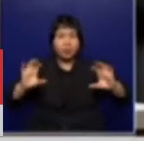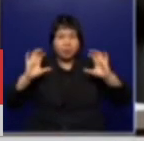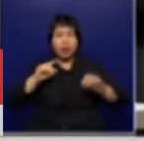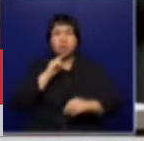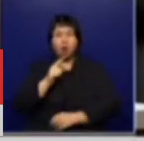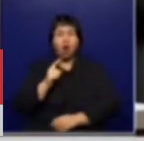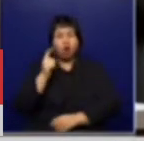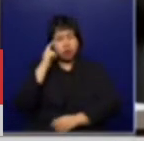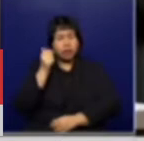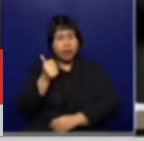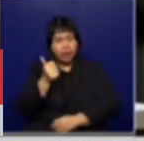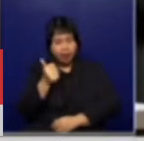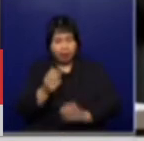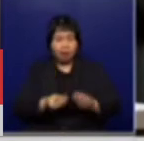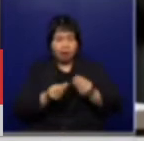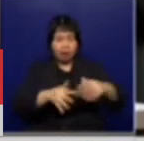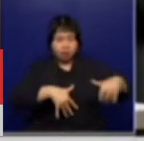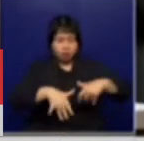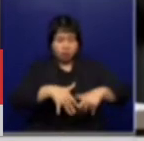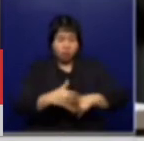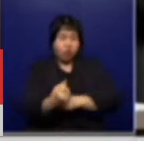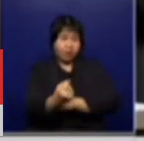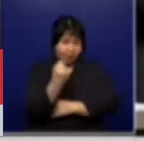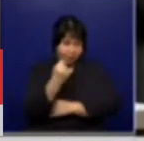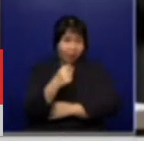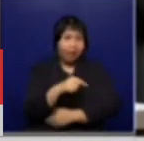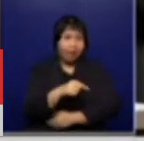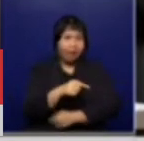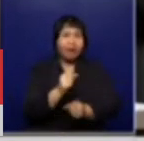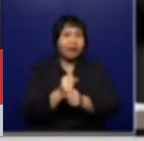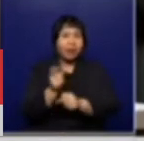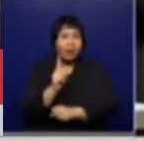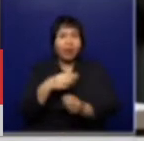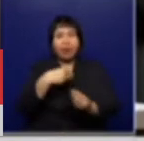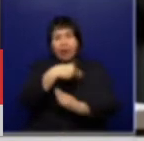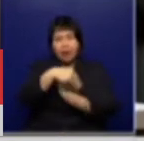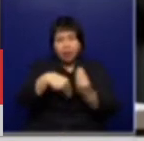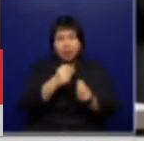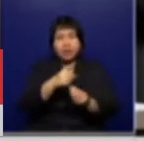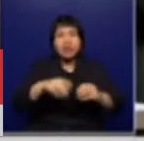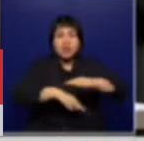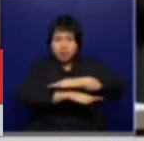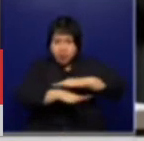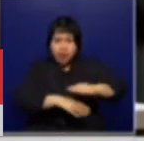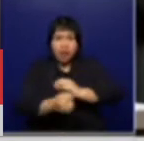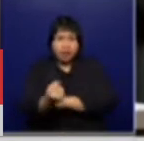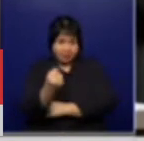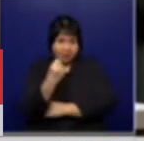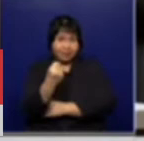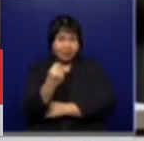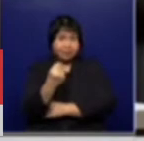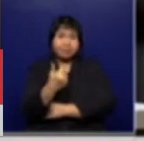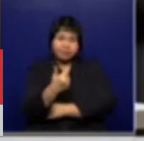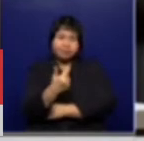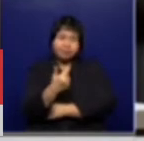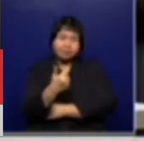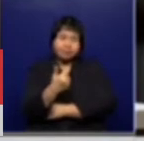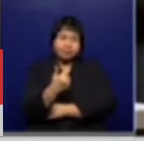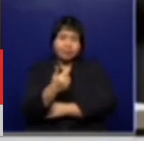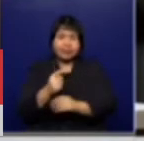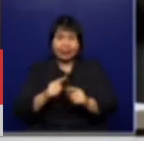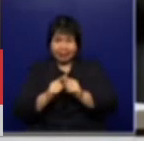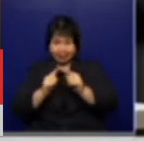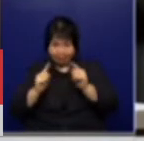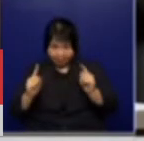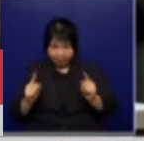ลับมาสร้างความเข้มแข็งภายในประเทศนั่นก็คือทำให้เศรษฐกิจฐานรากเข้มแข็งแต่ท่านประธาน